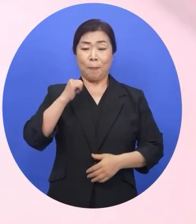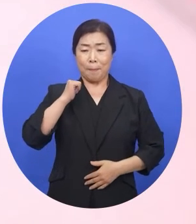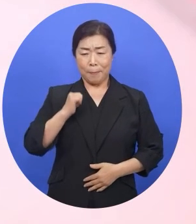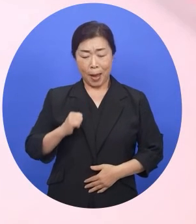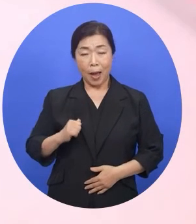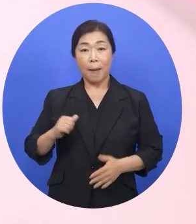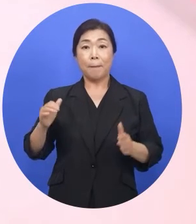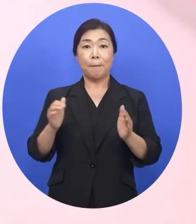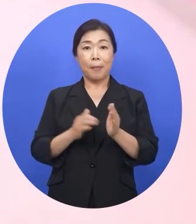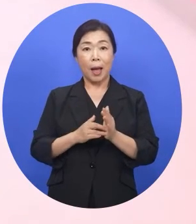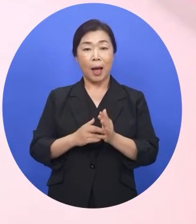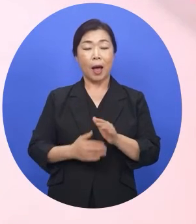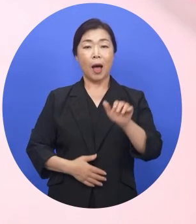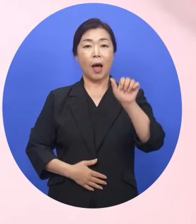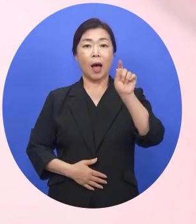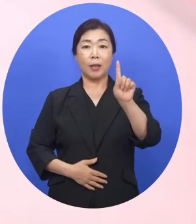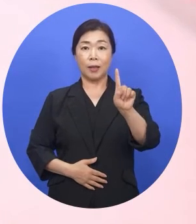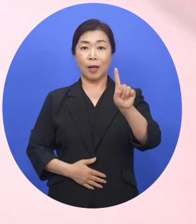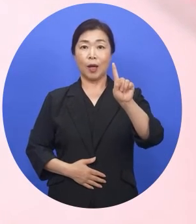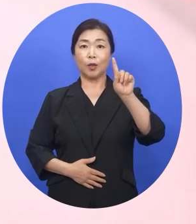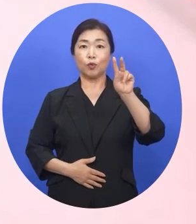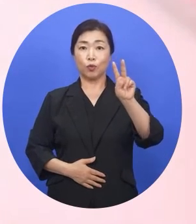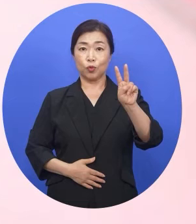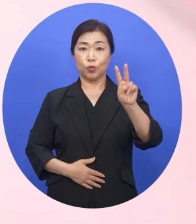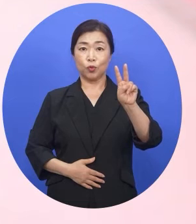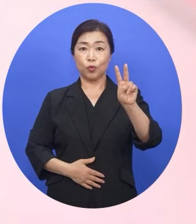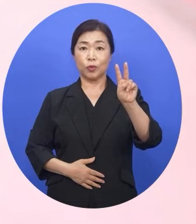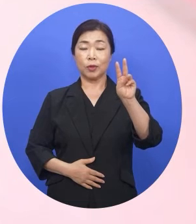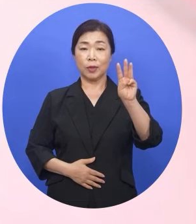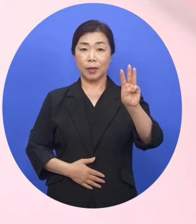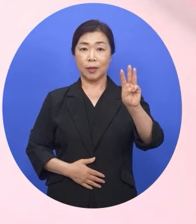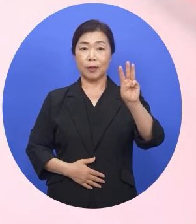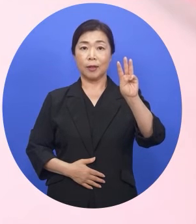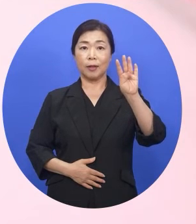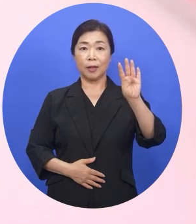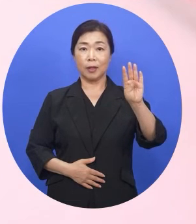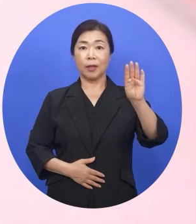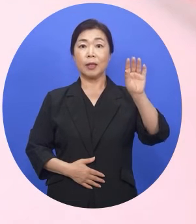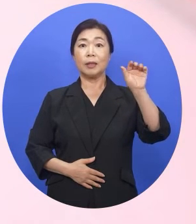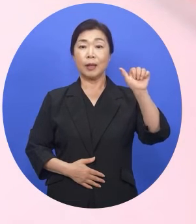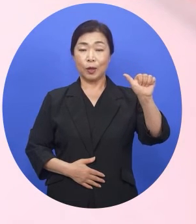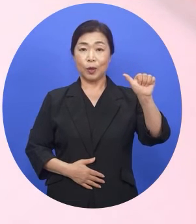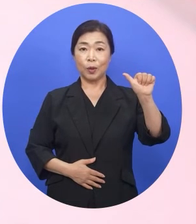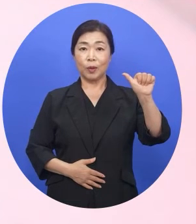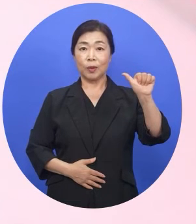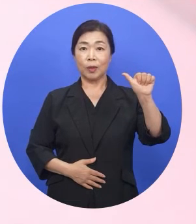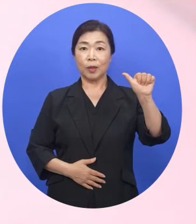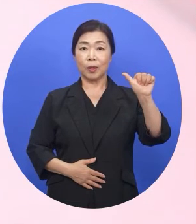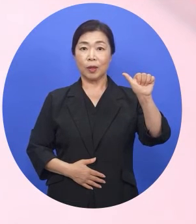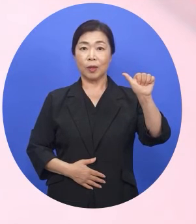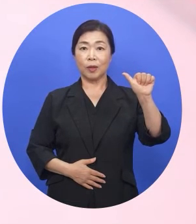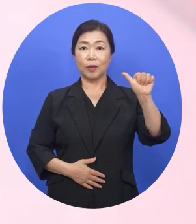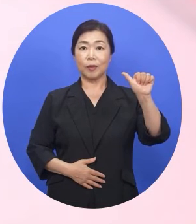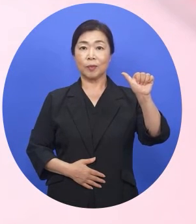숨을 참고 하나, 둘, 셋, 넷,